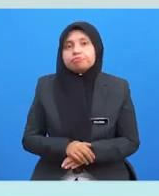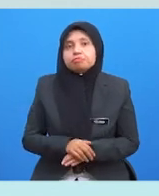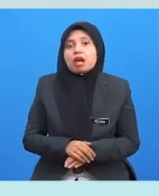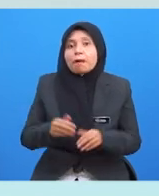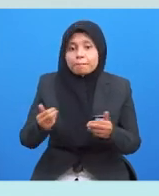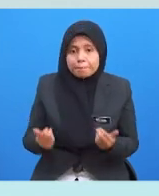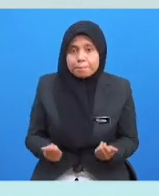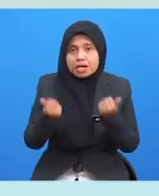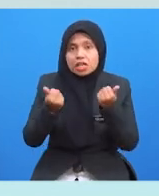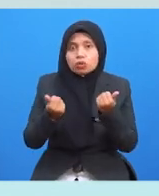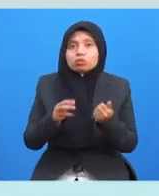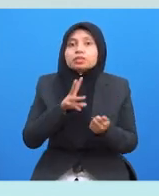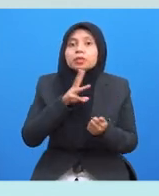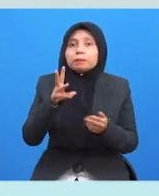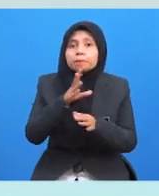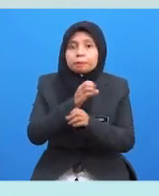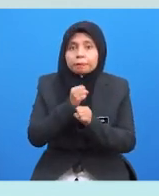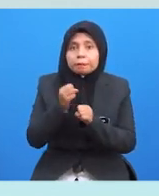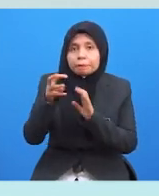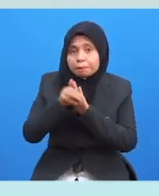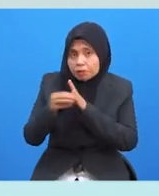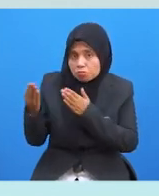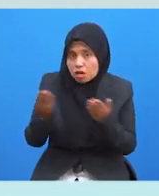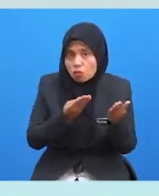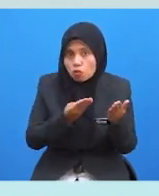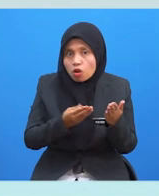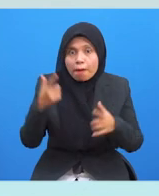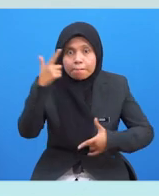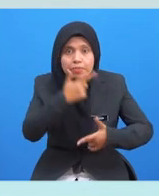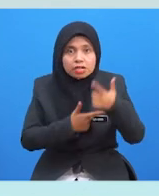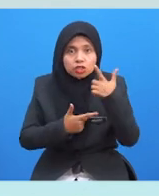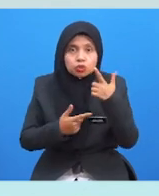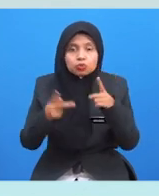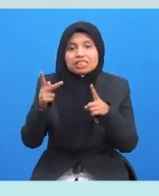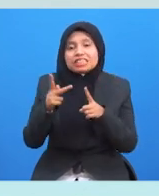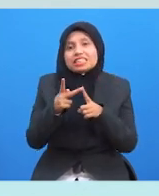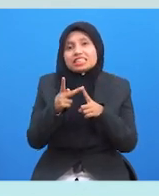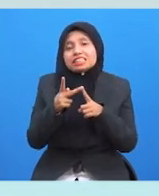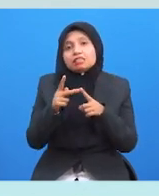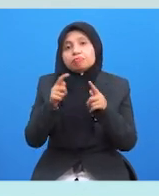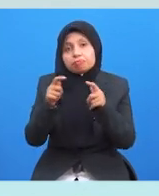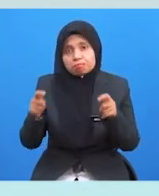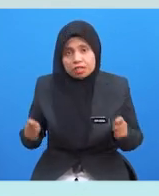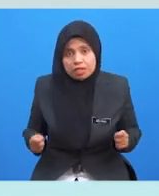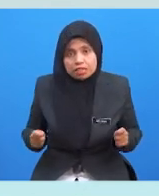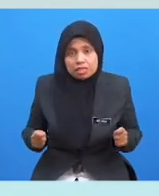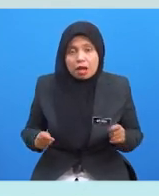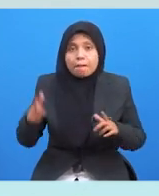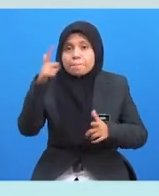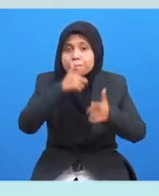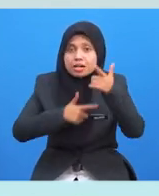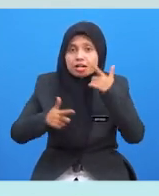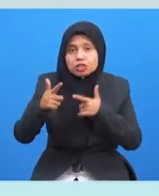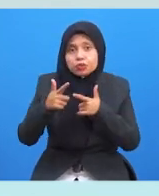Pengangkutan air dapat membawa pelancong ke destinasi